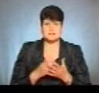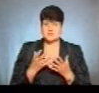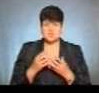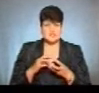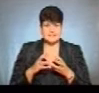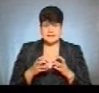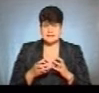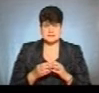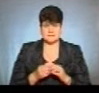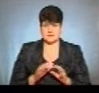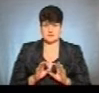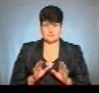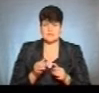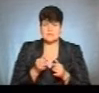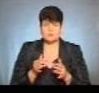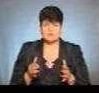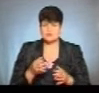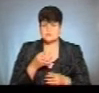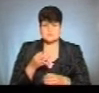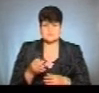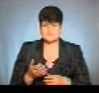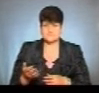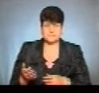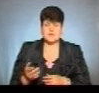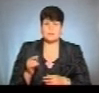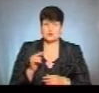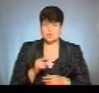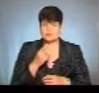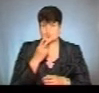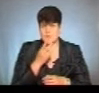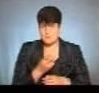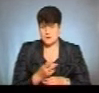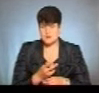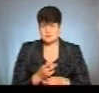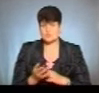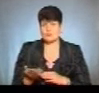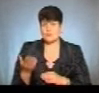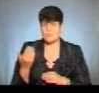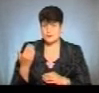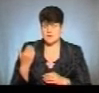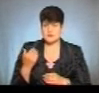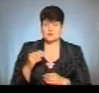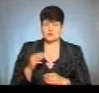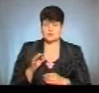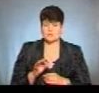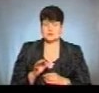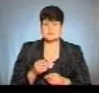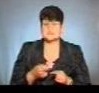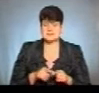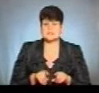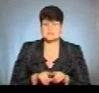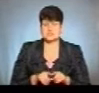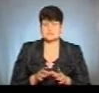не звели сукупно. Я не можу їх озвучити, але по тому, що я бачив попередньо, то те ж